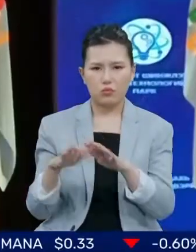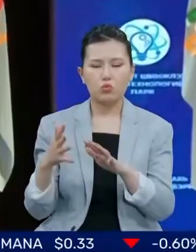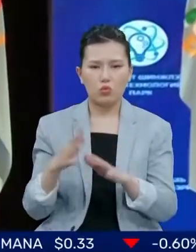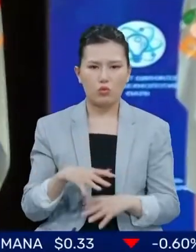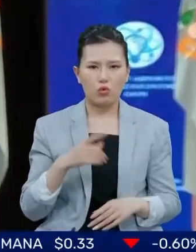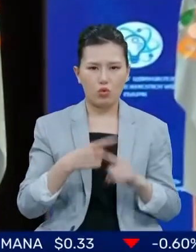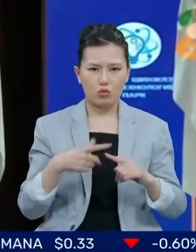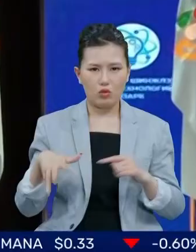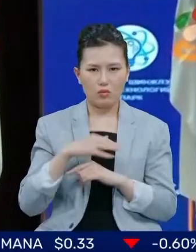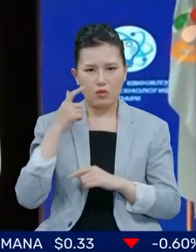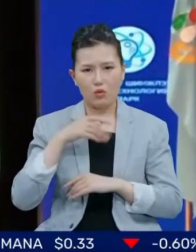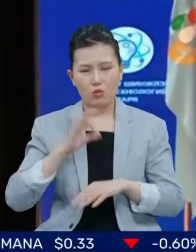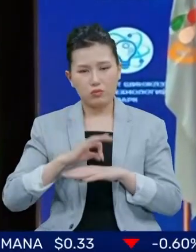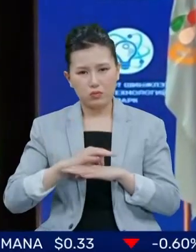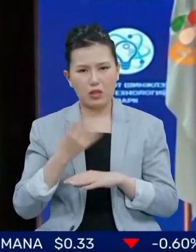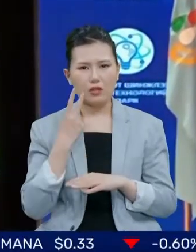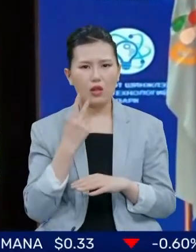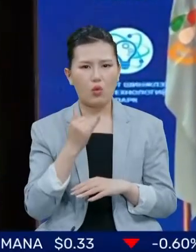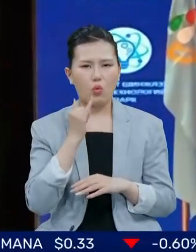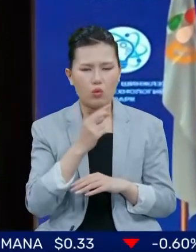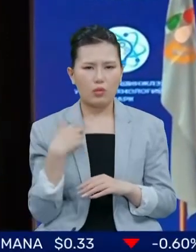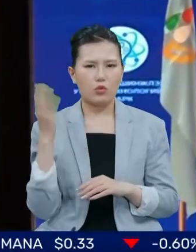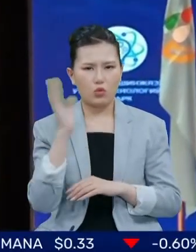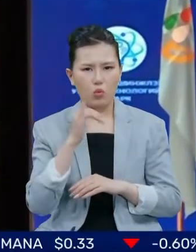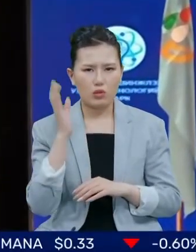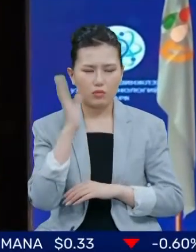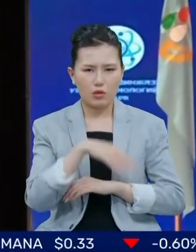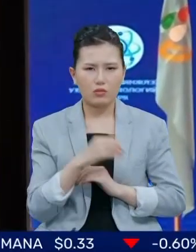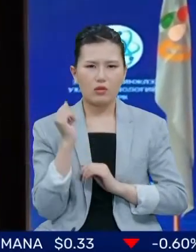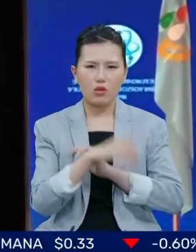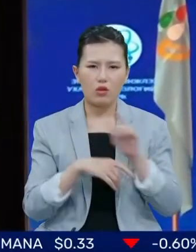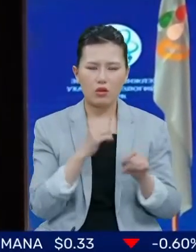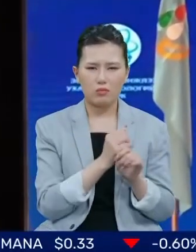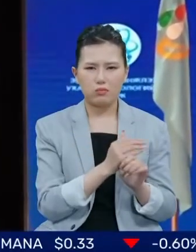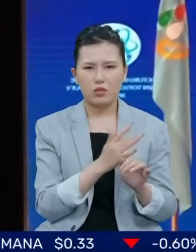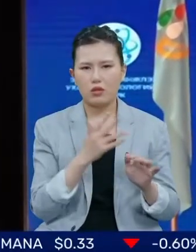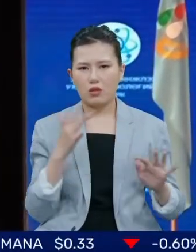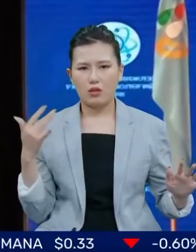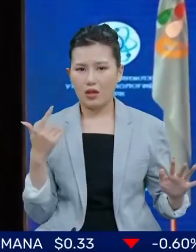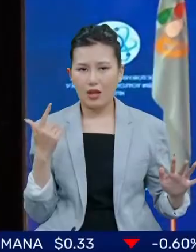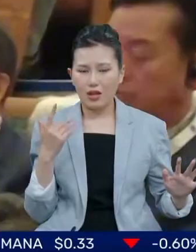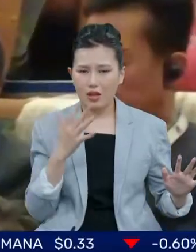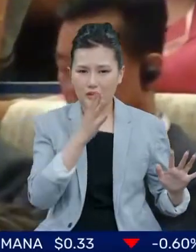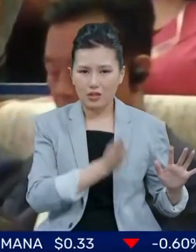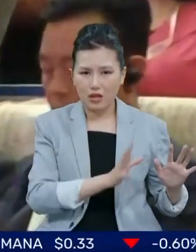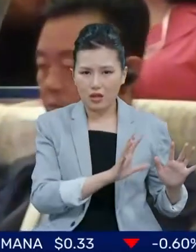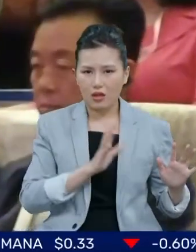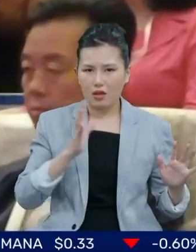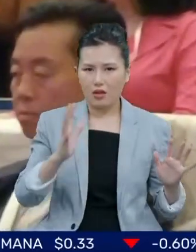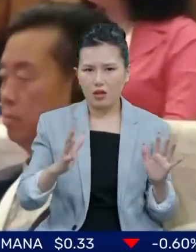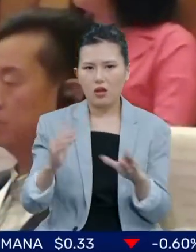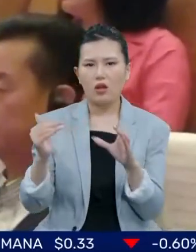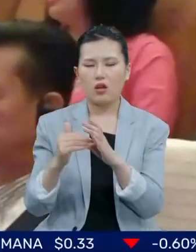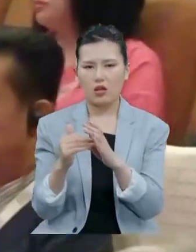зорддог. Ингэснээр тэнд хэд их ачаалал, урт очор дараалал үүсдэг. Энэхүү ачааллыг багасгаж Эрдэнэт хот руу нийслэлийн